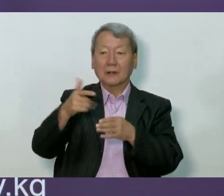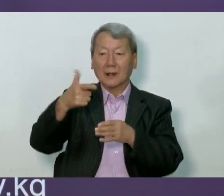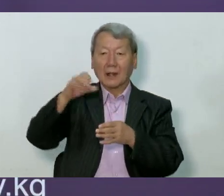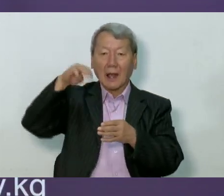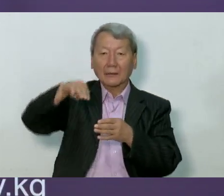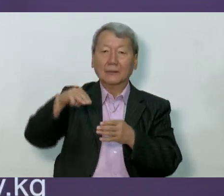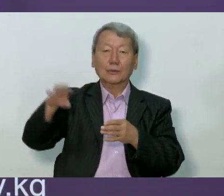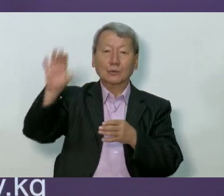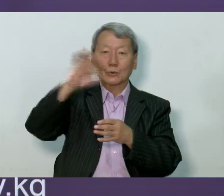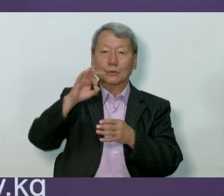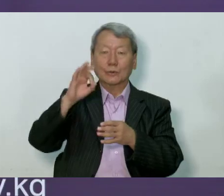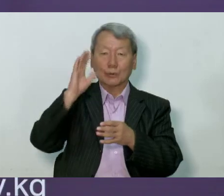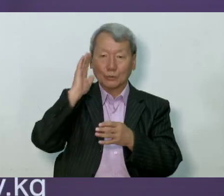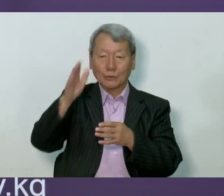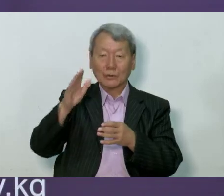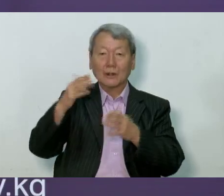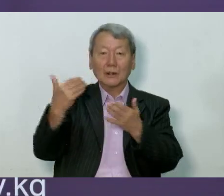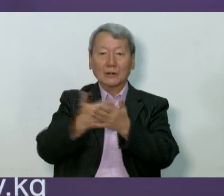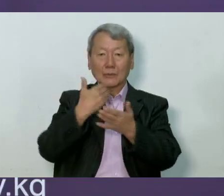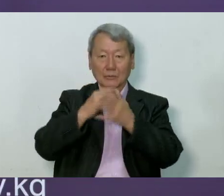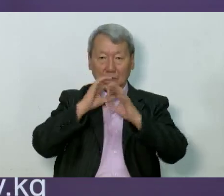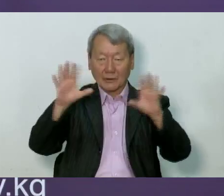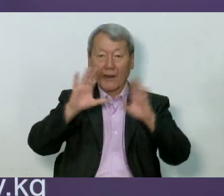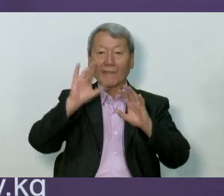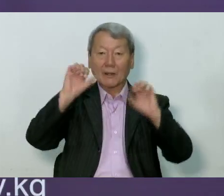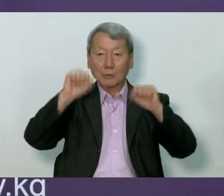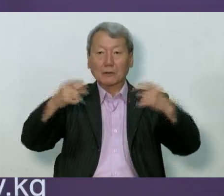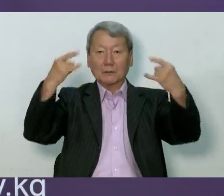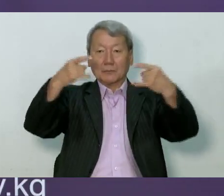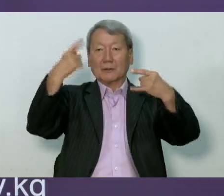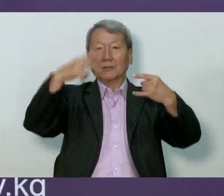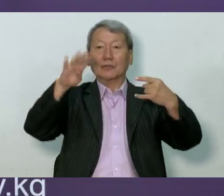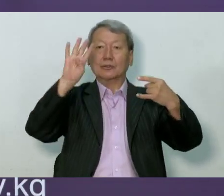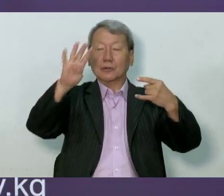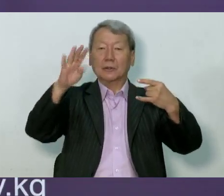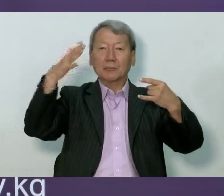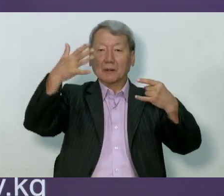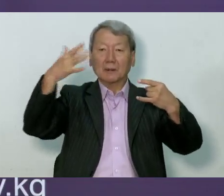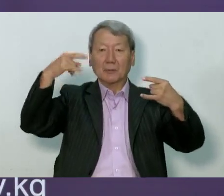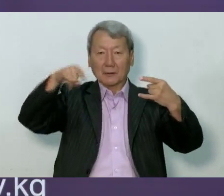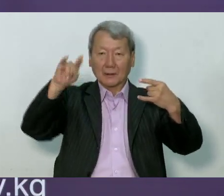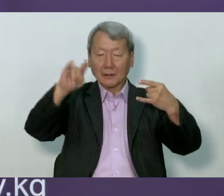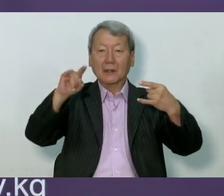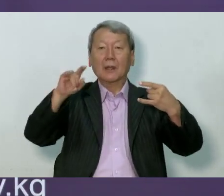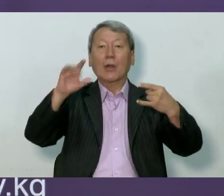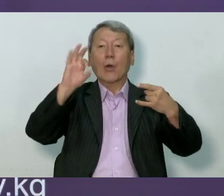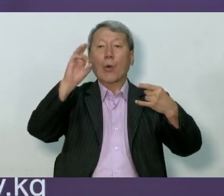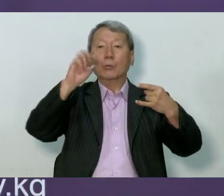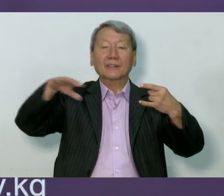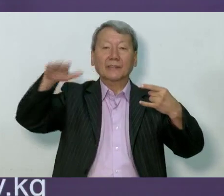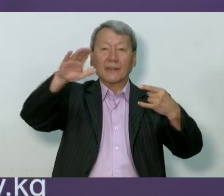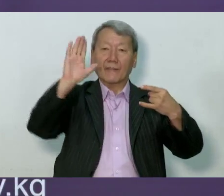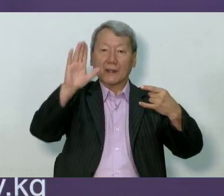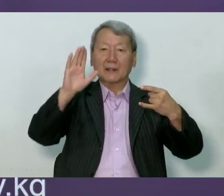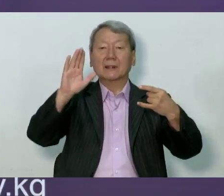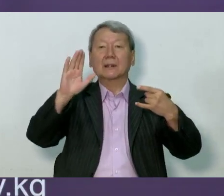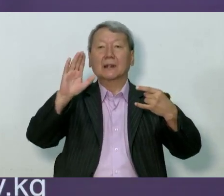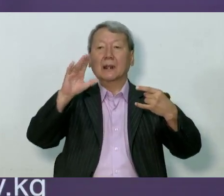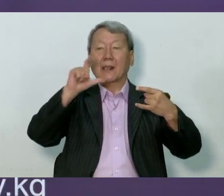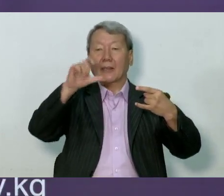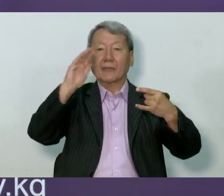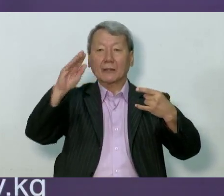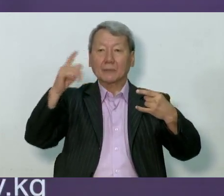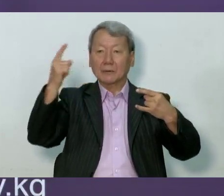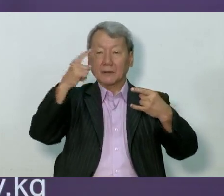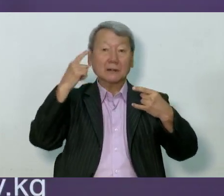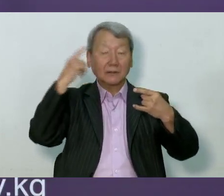гранттардын бөлүштүрүлүшү боюнча маалымат бермекчи. Түзүүнү сиздер ЛТР, КТРК, Алатоо 24 пирамида 5-нчи канал, облустук медиа борборлордон ЛФМ 1-нчи